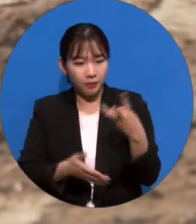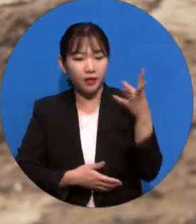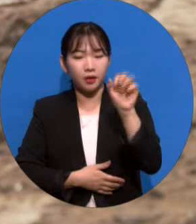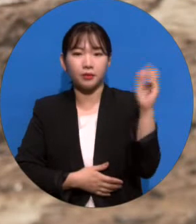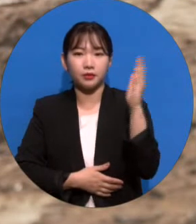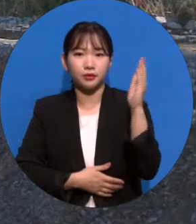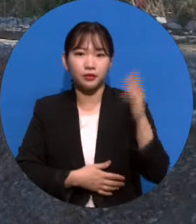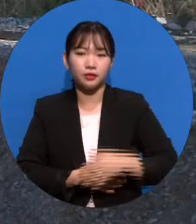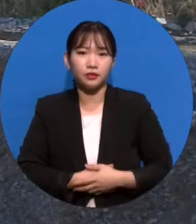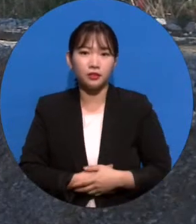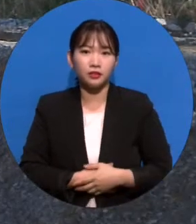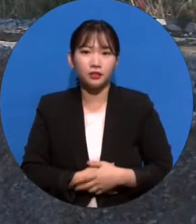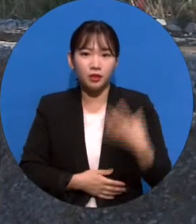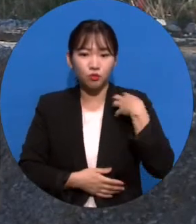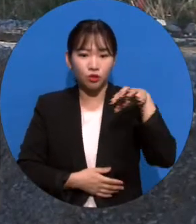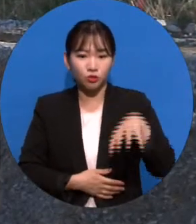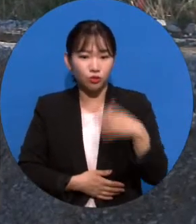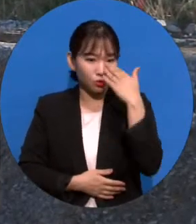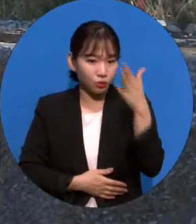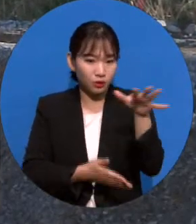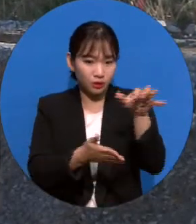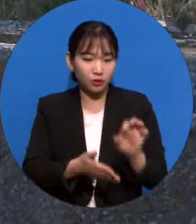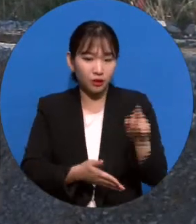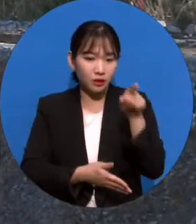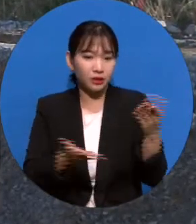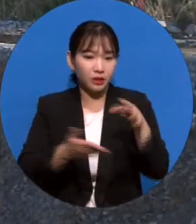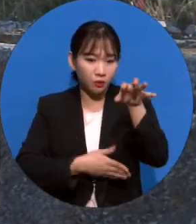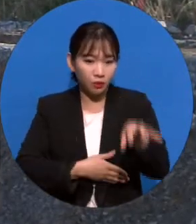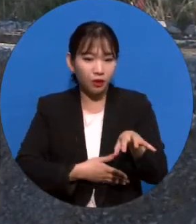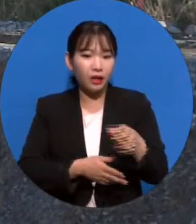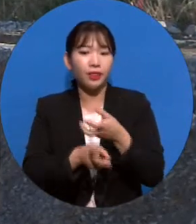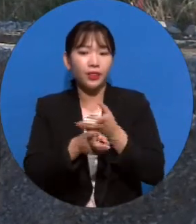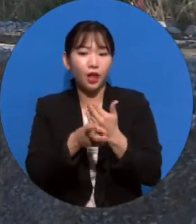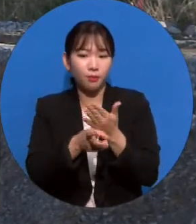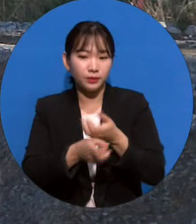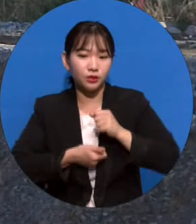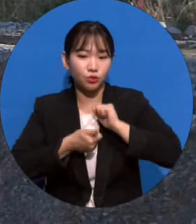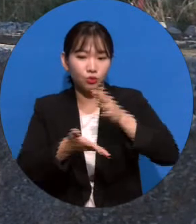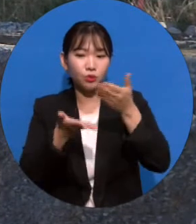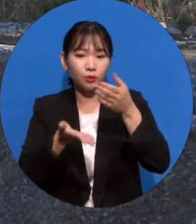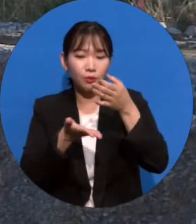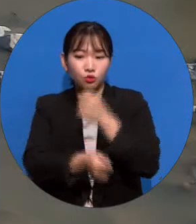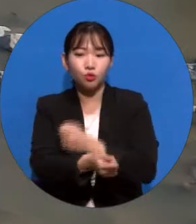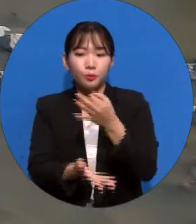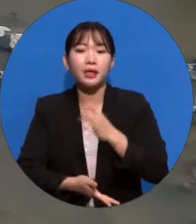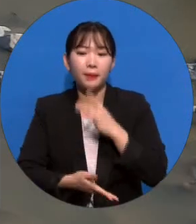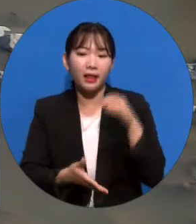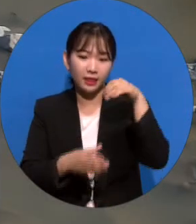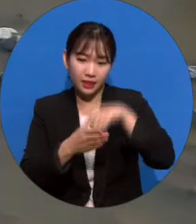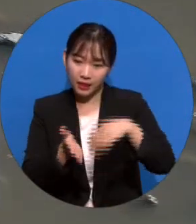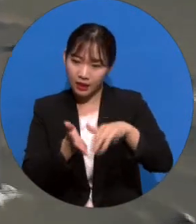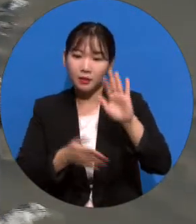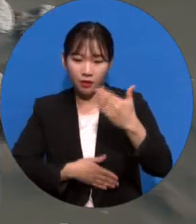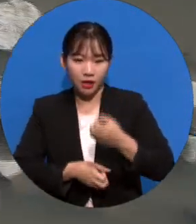달합니다 원군 무상 당신이 는 해당 보상을 가지 똥구 운영요원 예산의 단연 한다는 것입니다 거래 기준으로